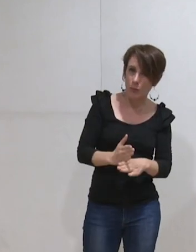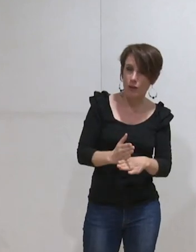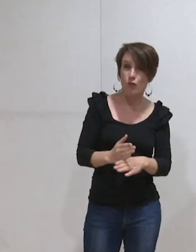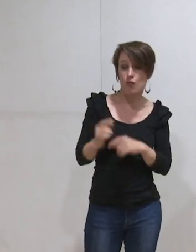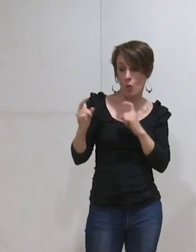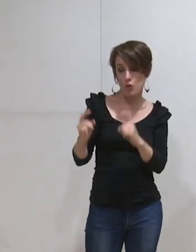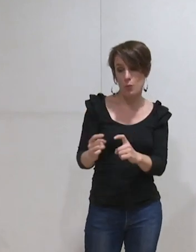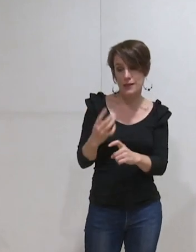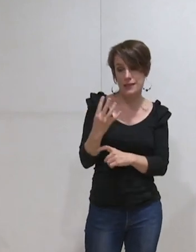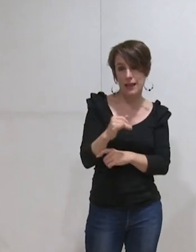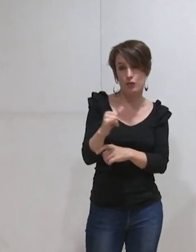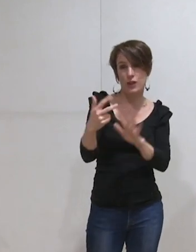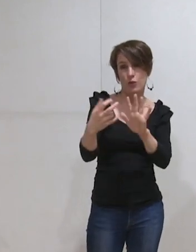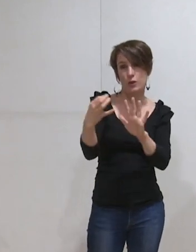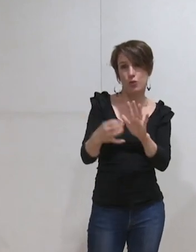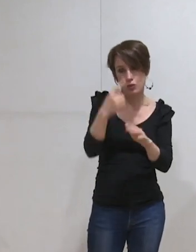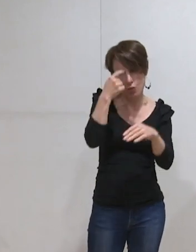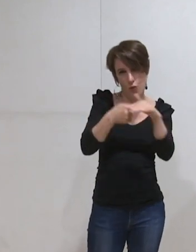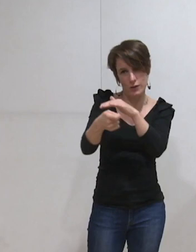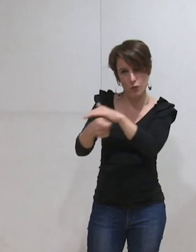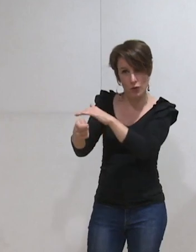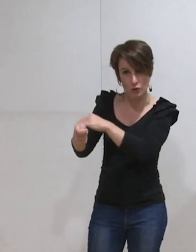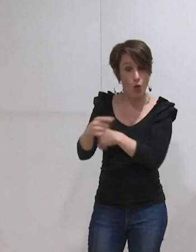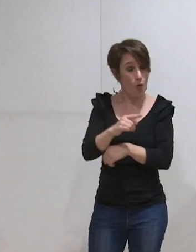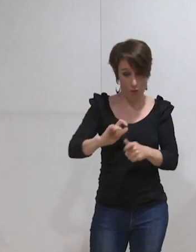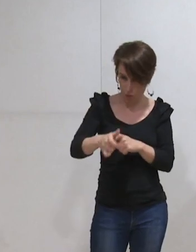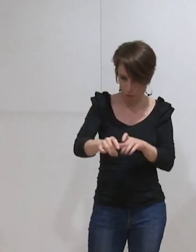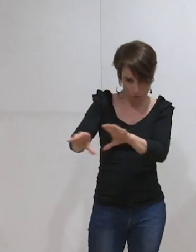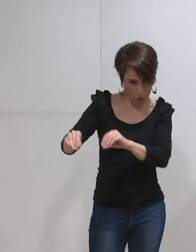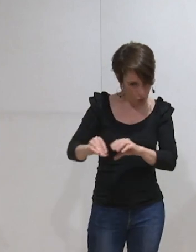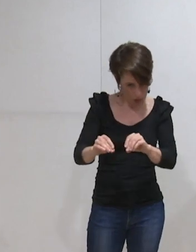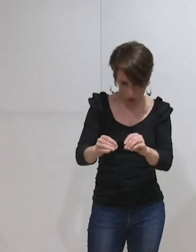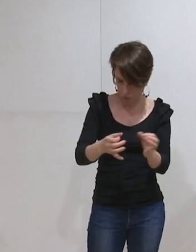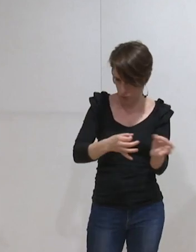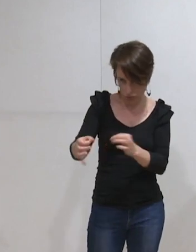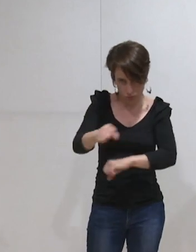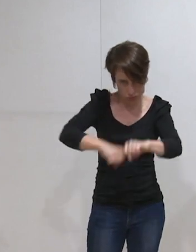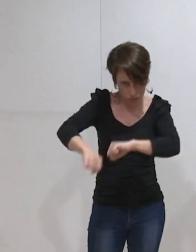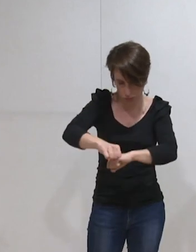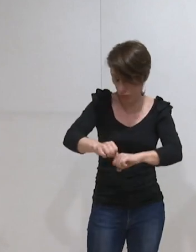8 % des subventions que vous l'appliquez naturellement